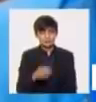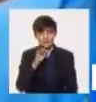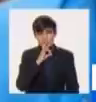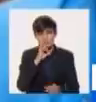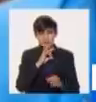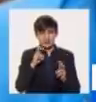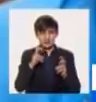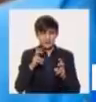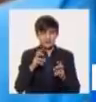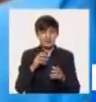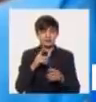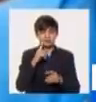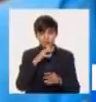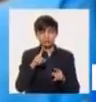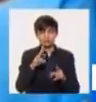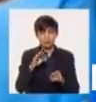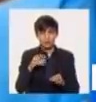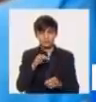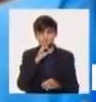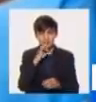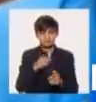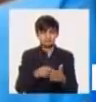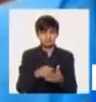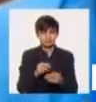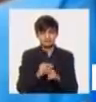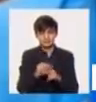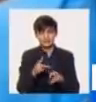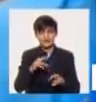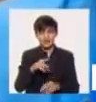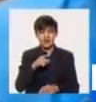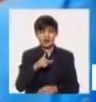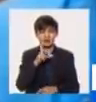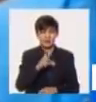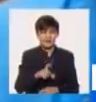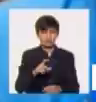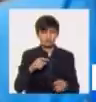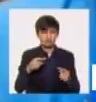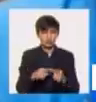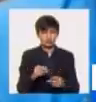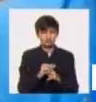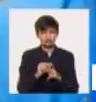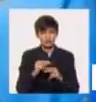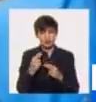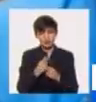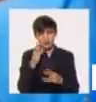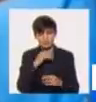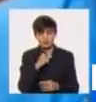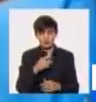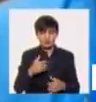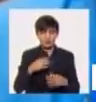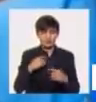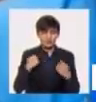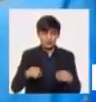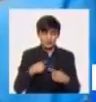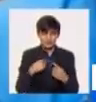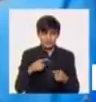Препараттардың атын атамасақта, ол беріліп жатқан дәрі-дәрмек негізінен адам ағзасының қандай органын нақты емдеуге арналған, өкпені ме, әлде иммунитетті